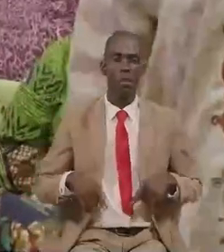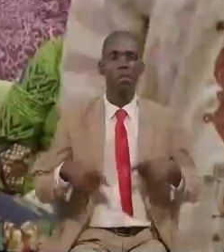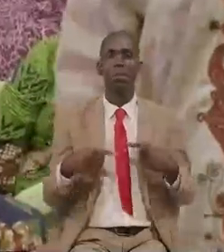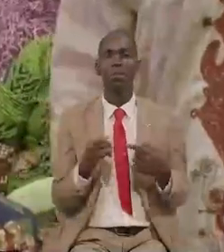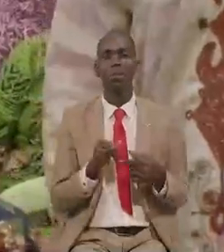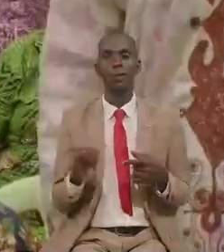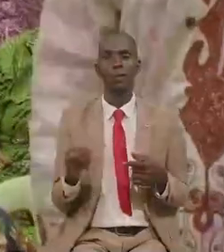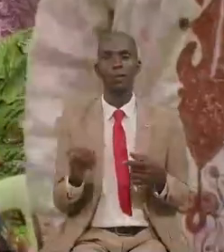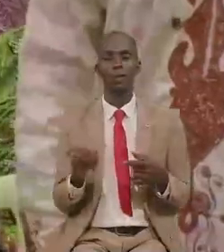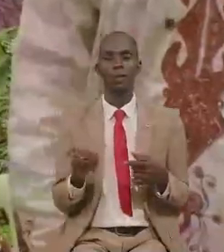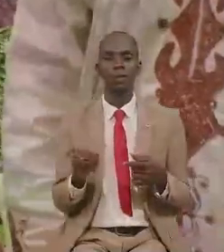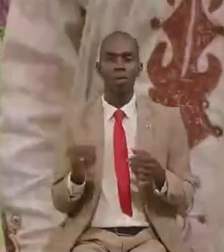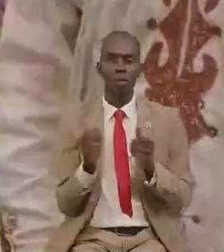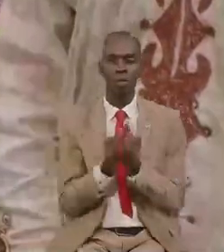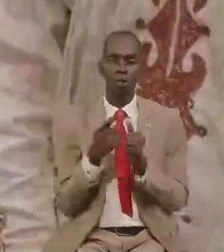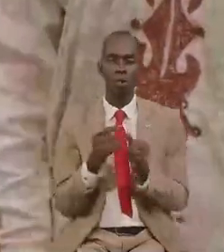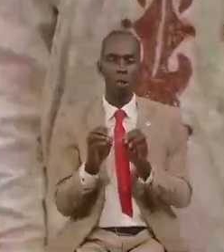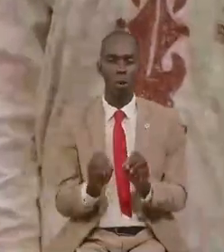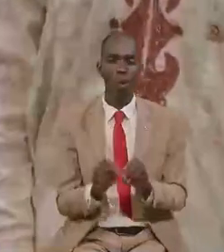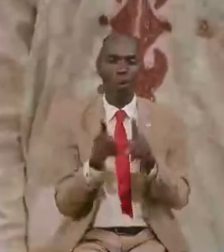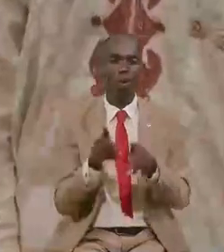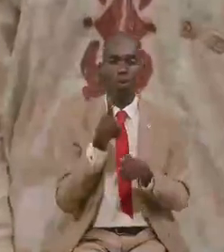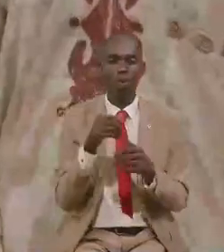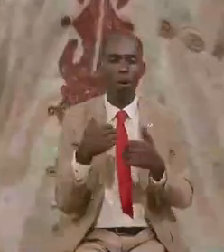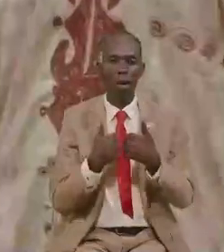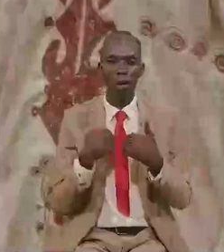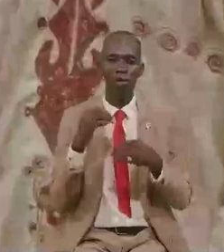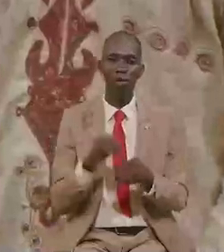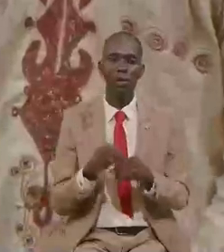vivant selon les privilèges que tu as en Christ,